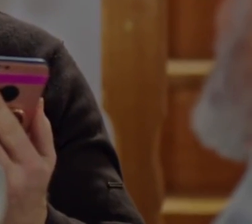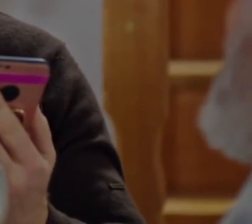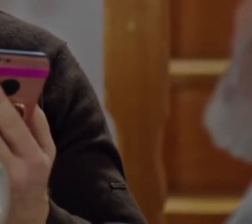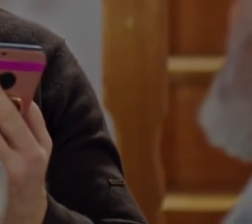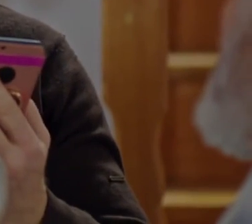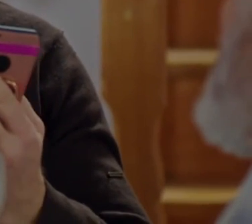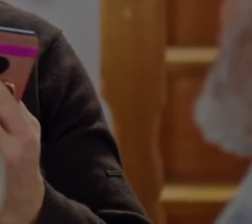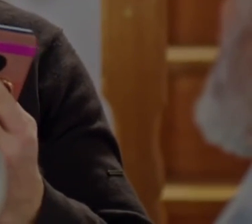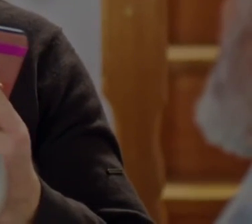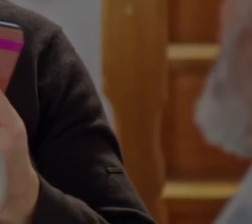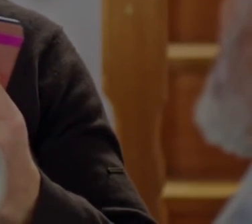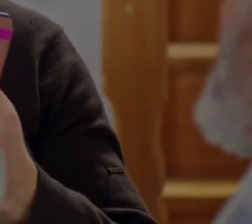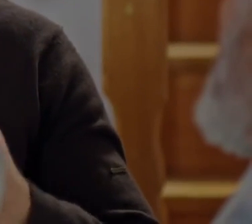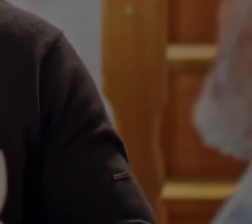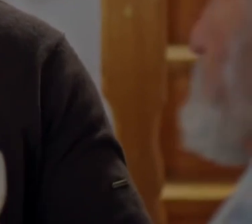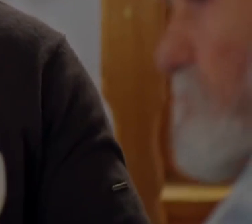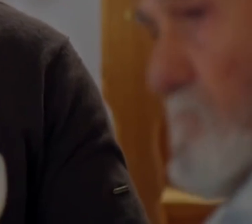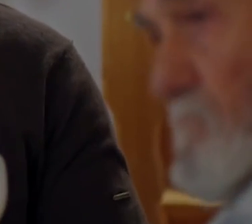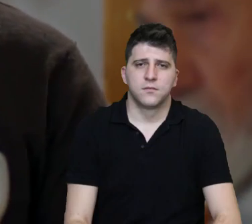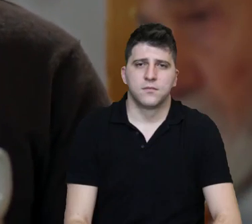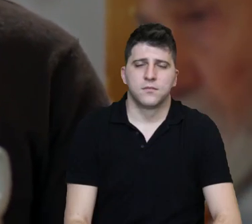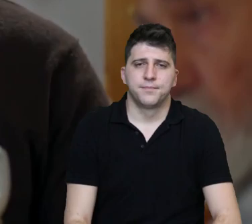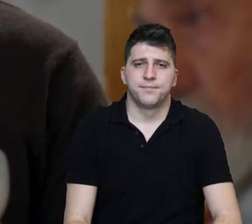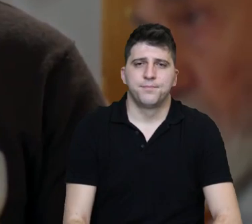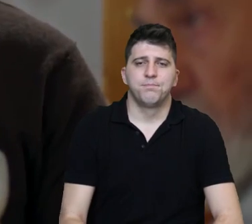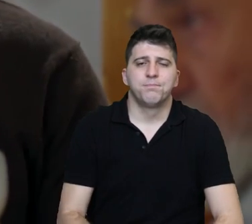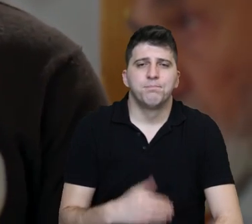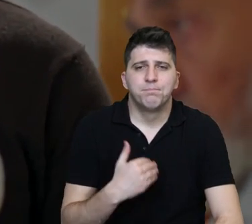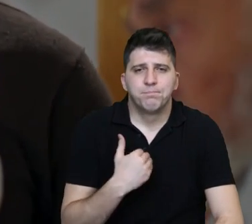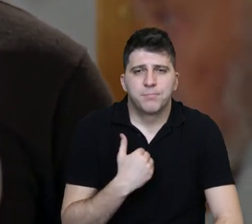Telefonu kulağından uzaklaştırıp indirdi. Ben